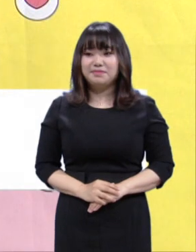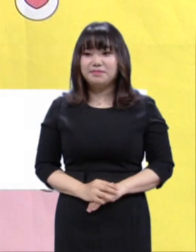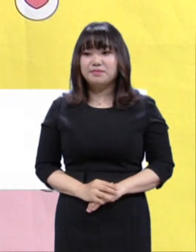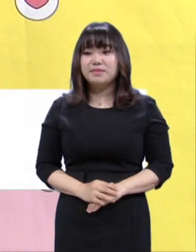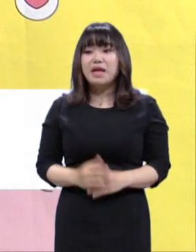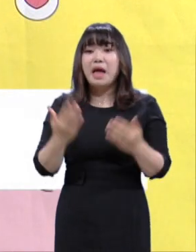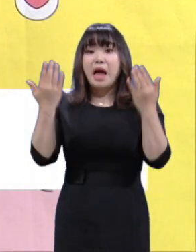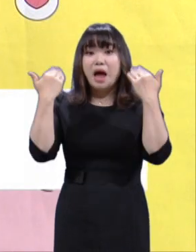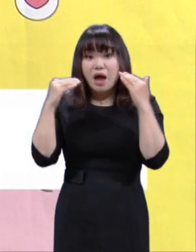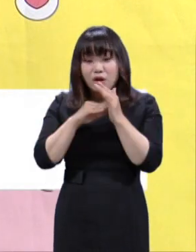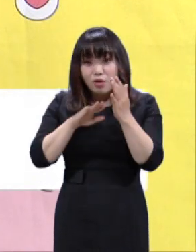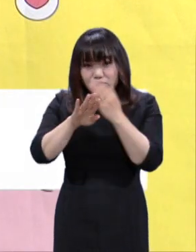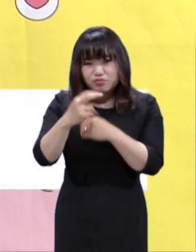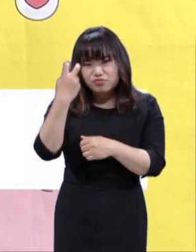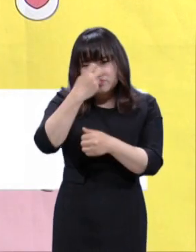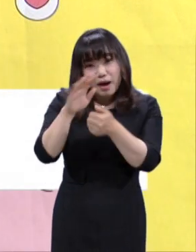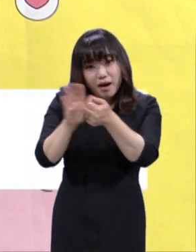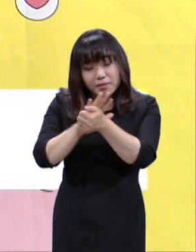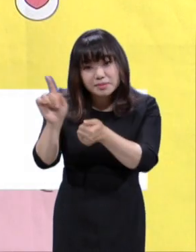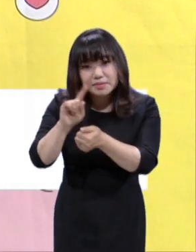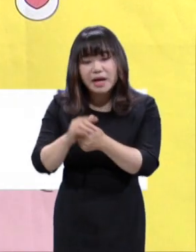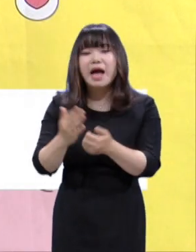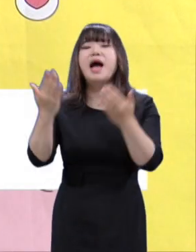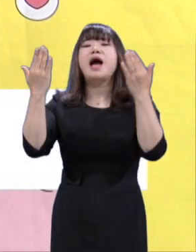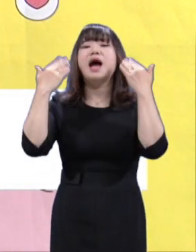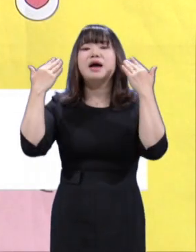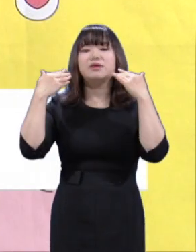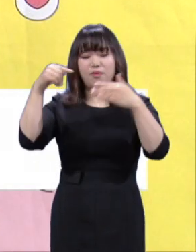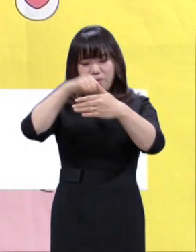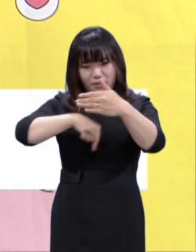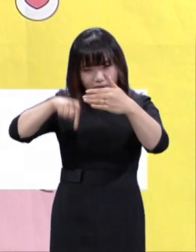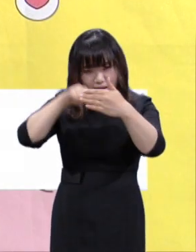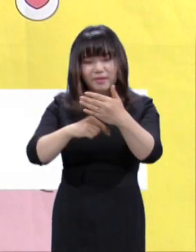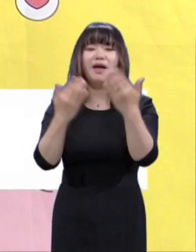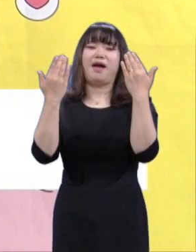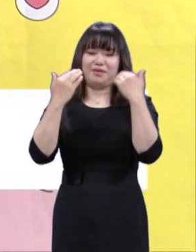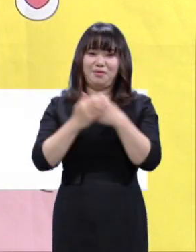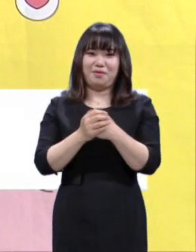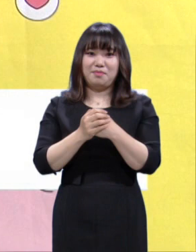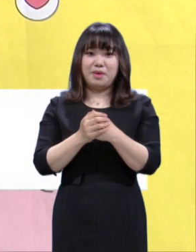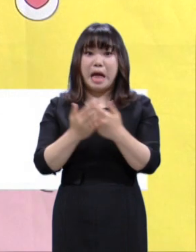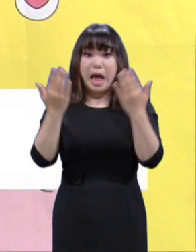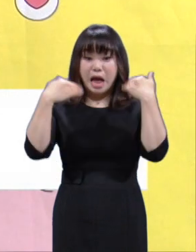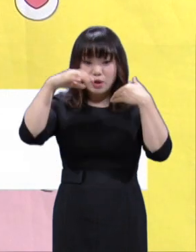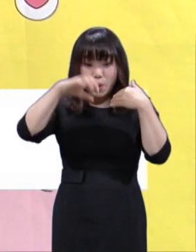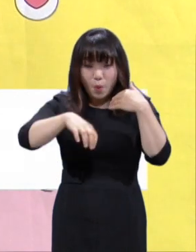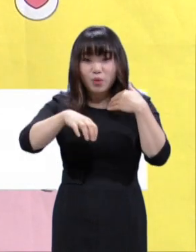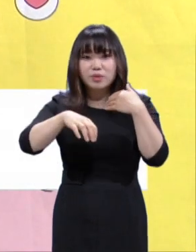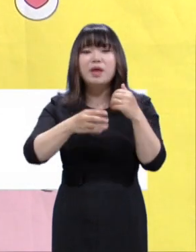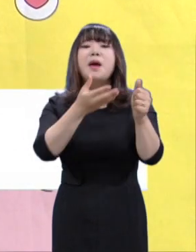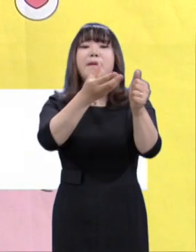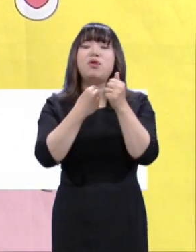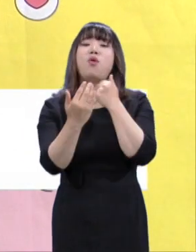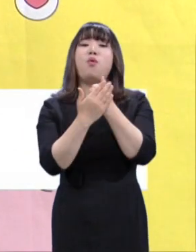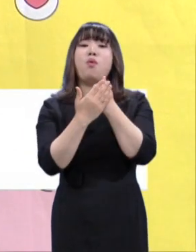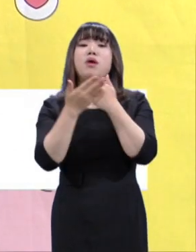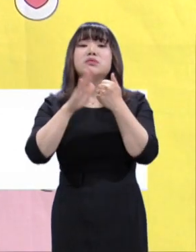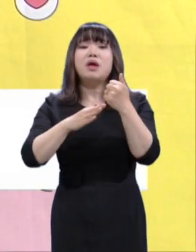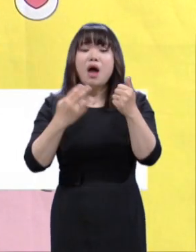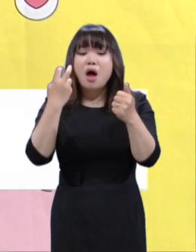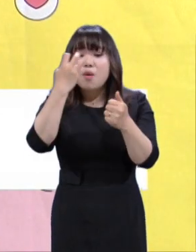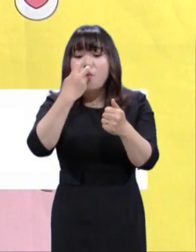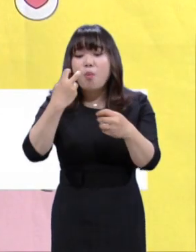방과 후 돌봄 서비스는 스쿨 인 스쿨 개념으로 하겠다. 학교의 장소는 빌리되 돌봄은